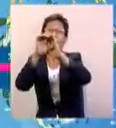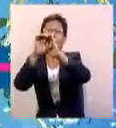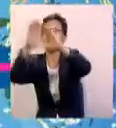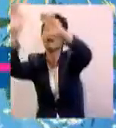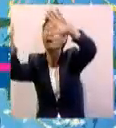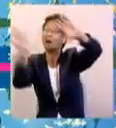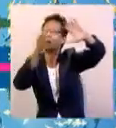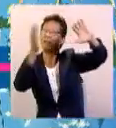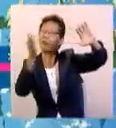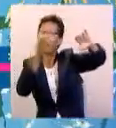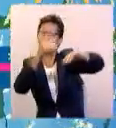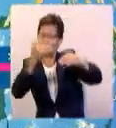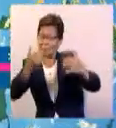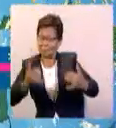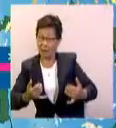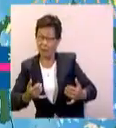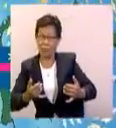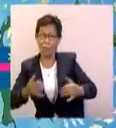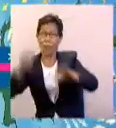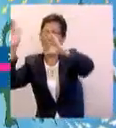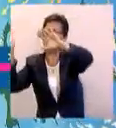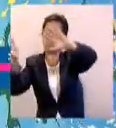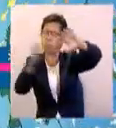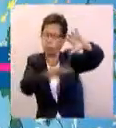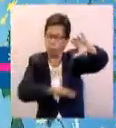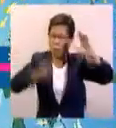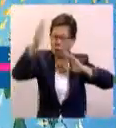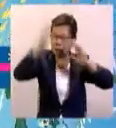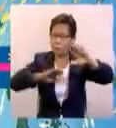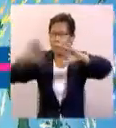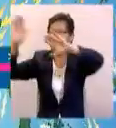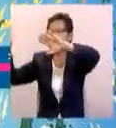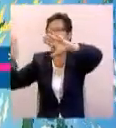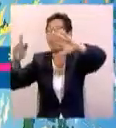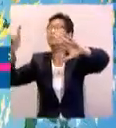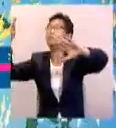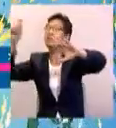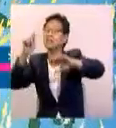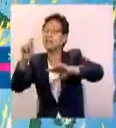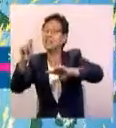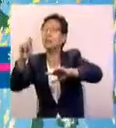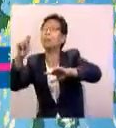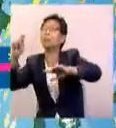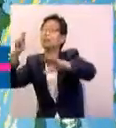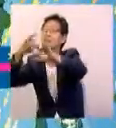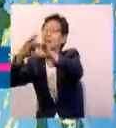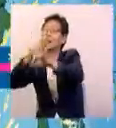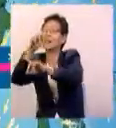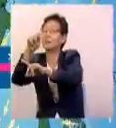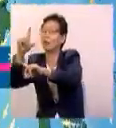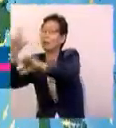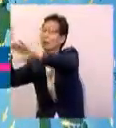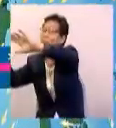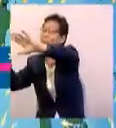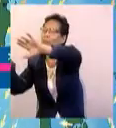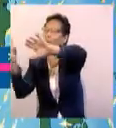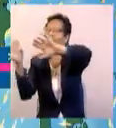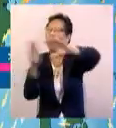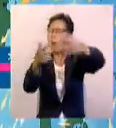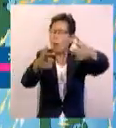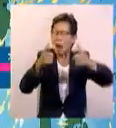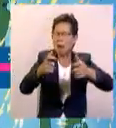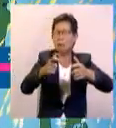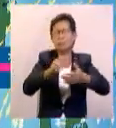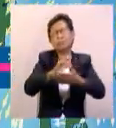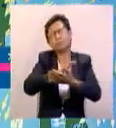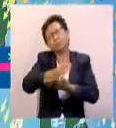angin, di mana pada ketika ini keadaan angin di rantau negara kini masih lagi dipengaruhi oleh angin dari arah timur laut dengan kelajuan